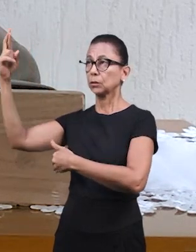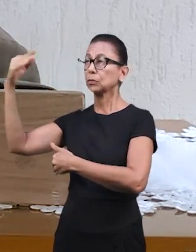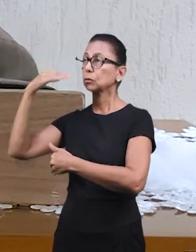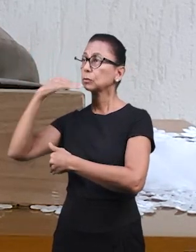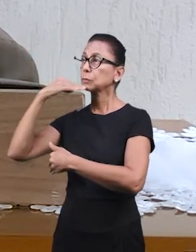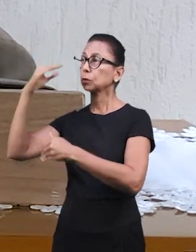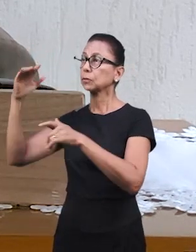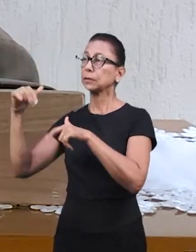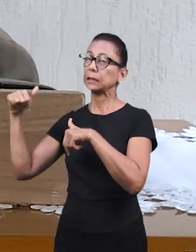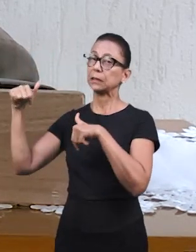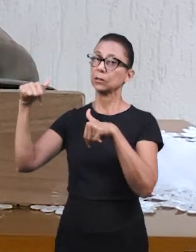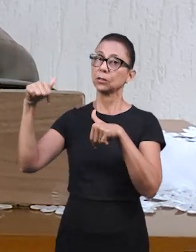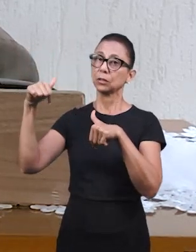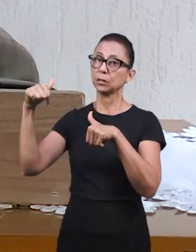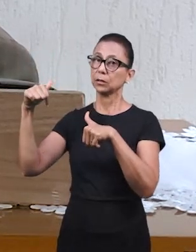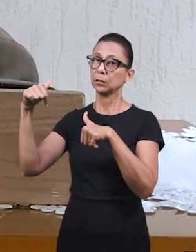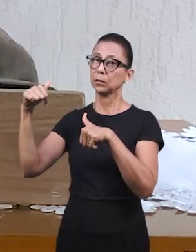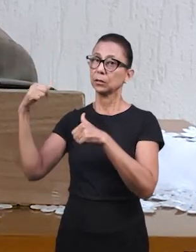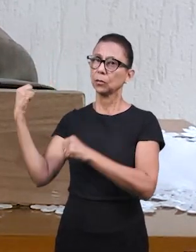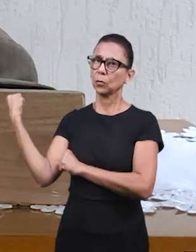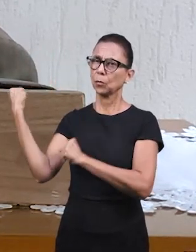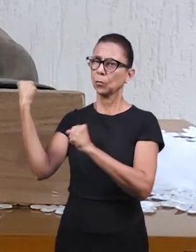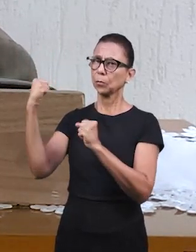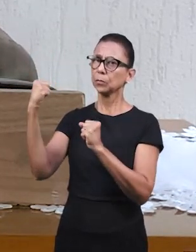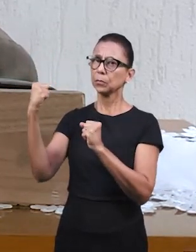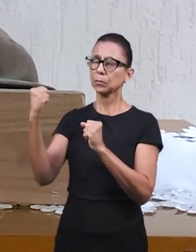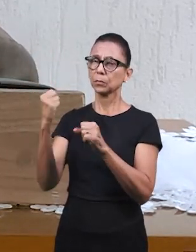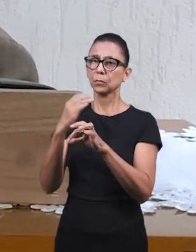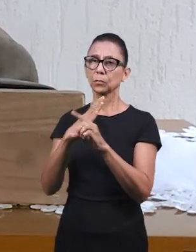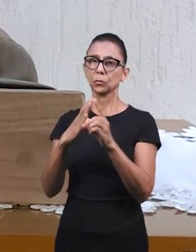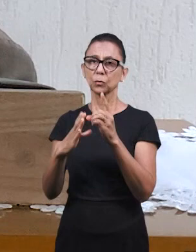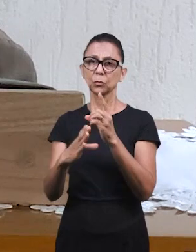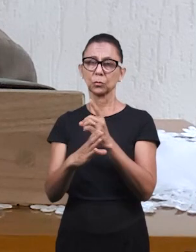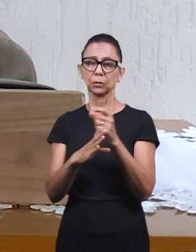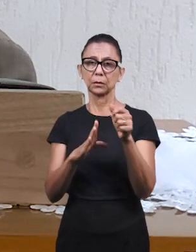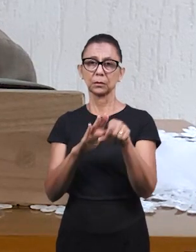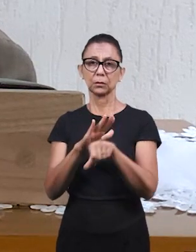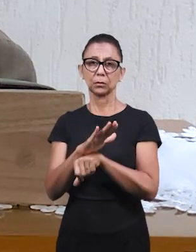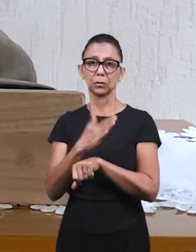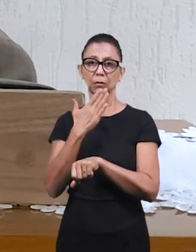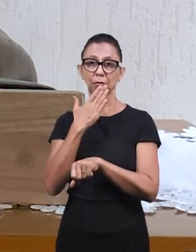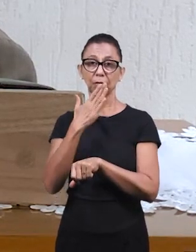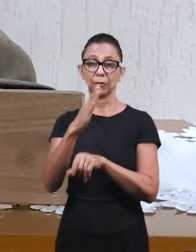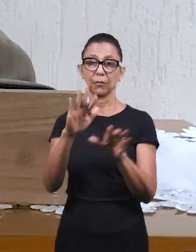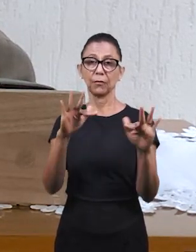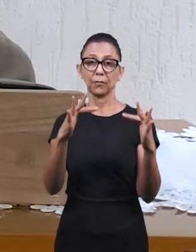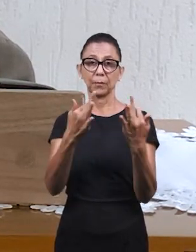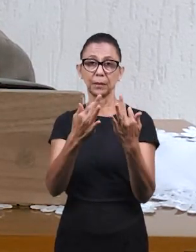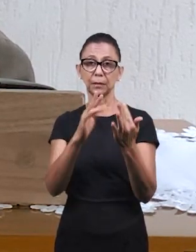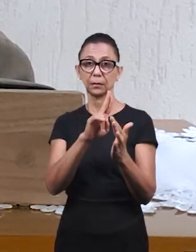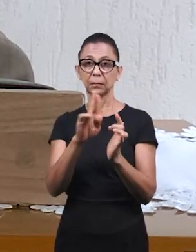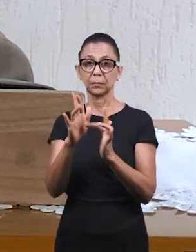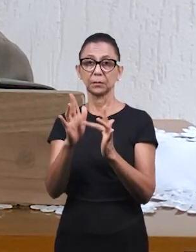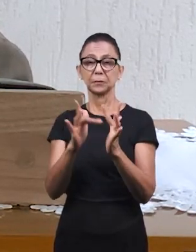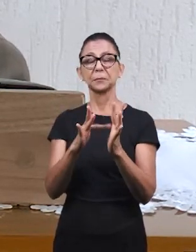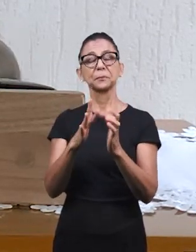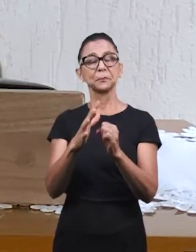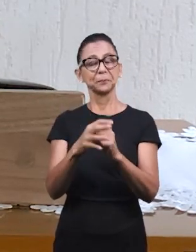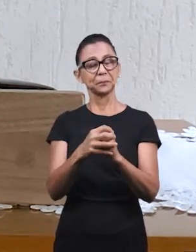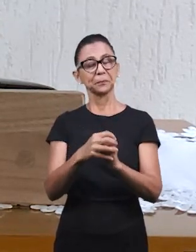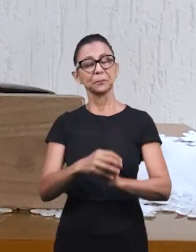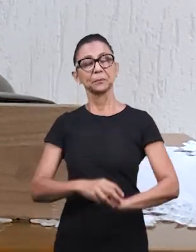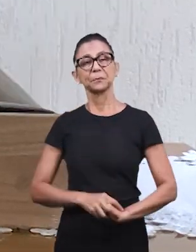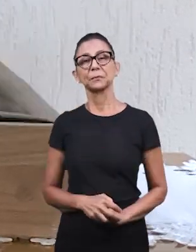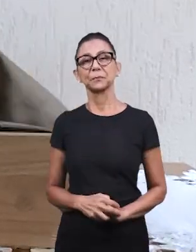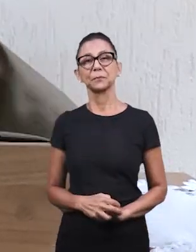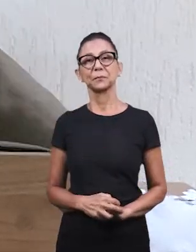святых, чтобы Ты мог действовать мощным образом в течение всего богослужения сегодня в наших домах, в наших семьях.